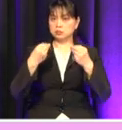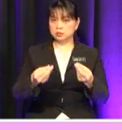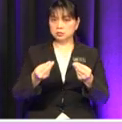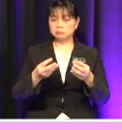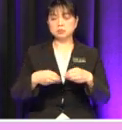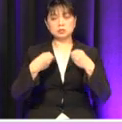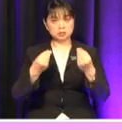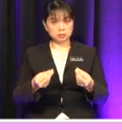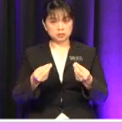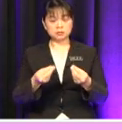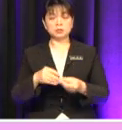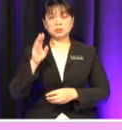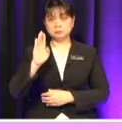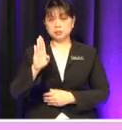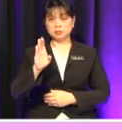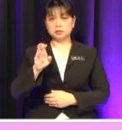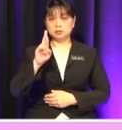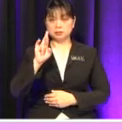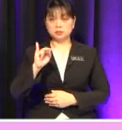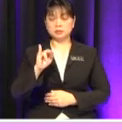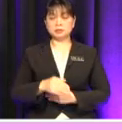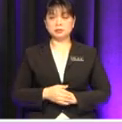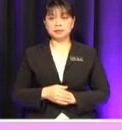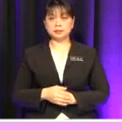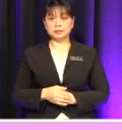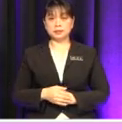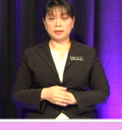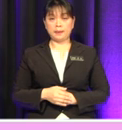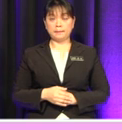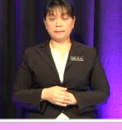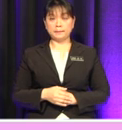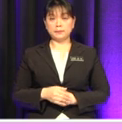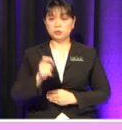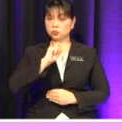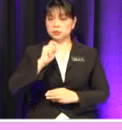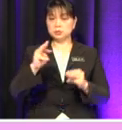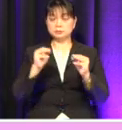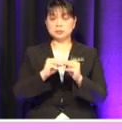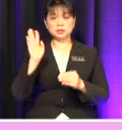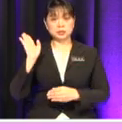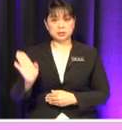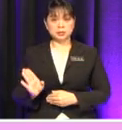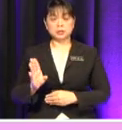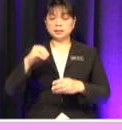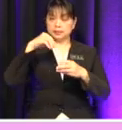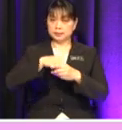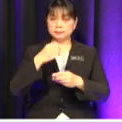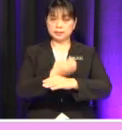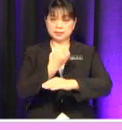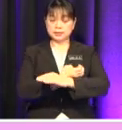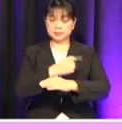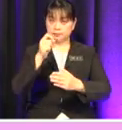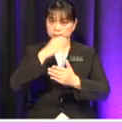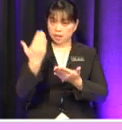Oke jadi ini adalah tuas yang kedua tulis baca ini tak pernah nanti dalam isi baru kita jawab jelas ya